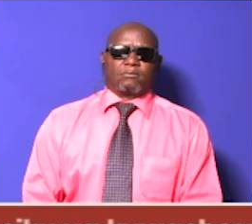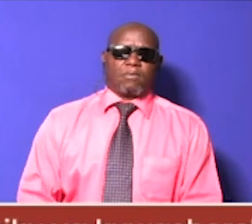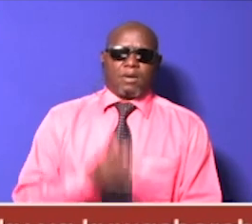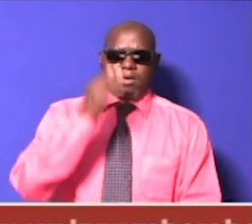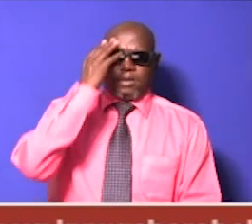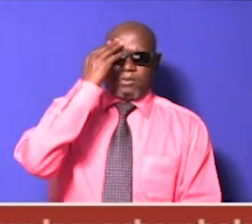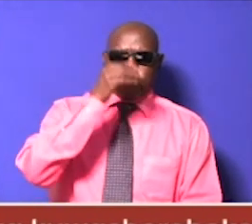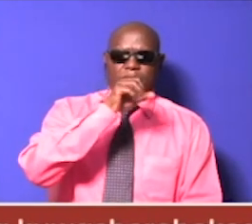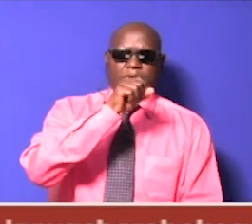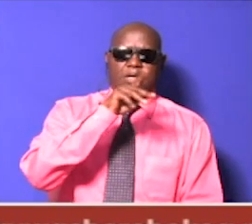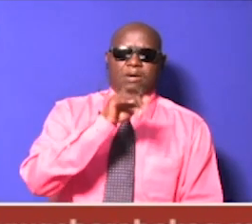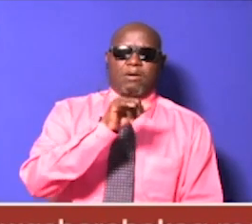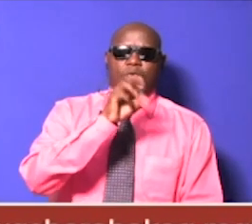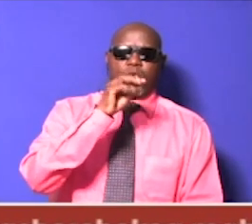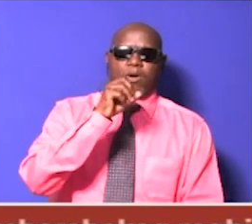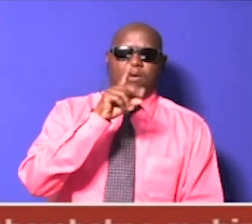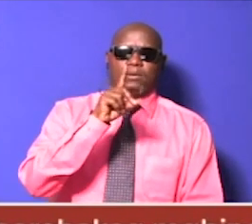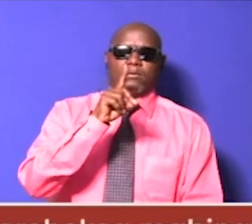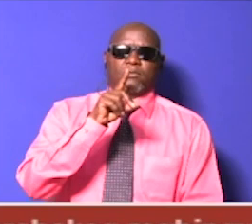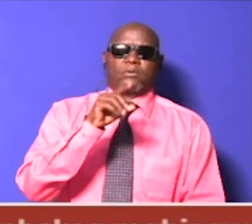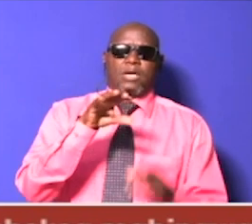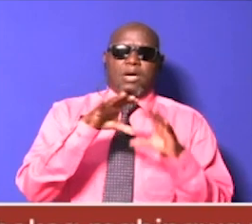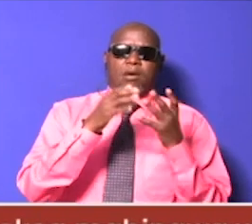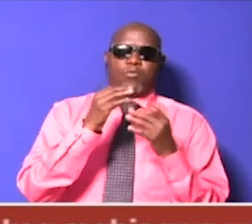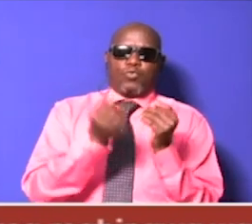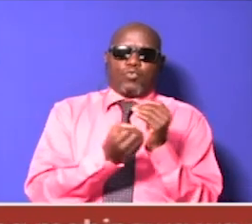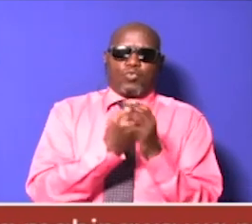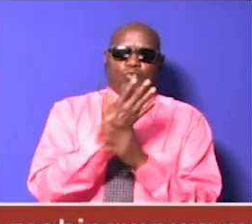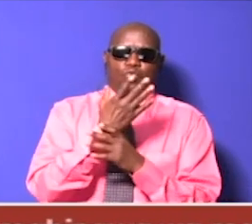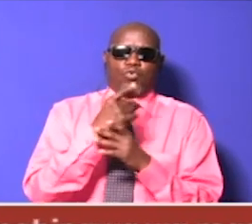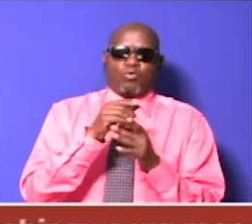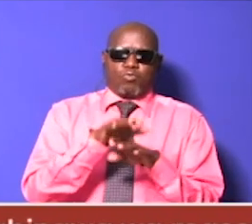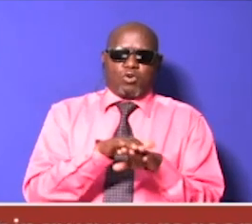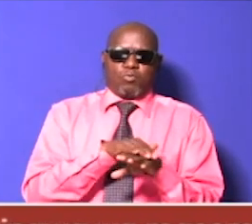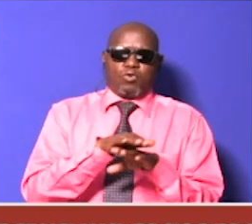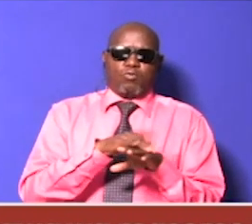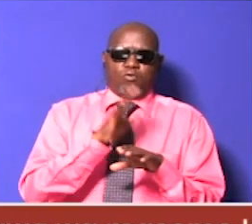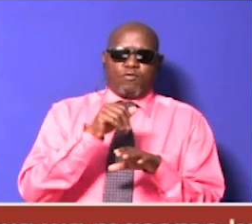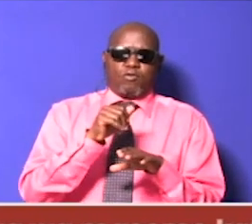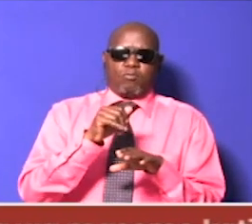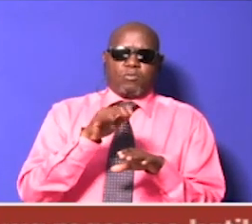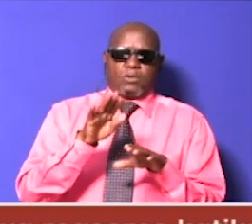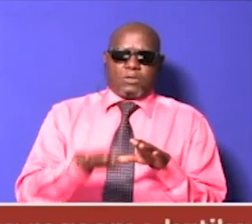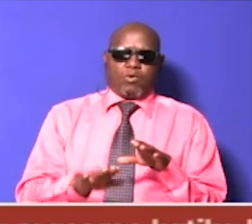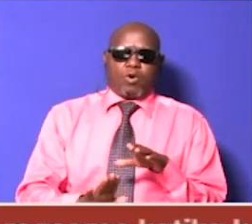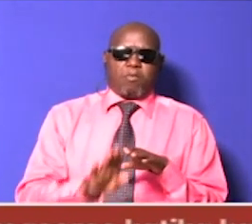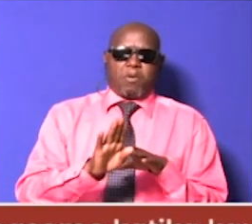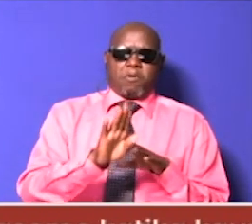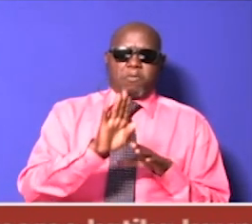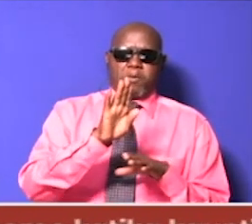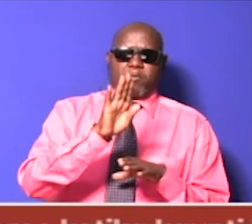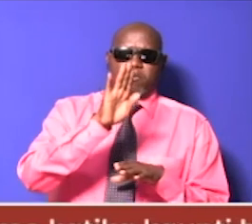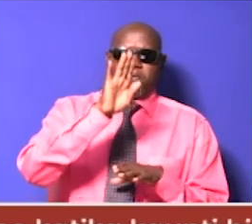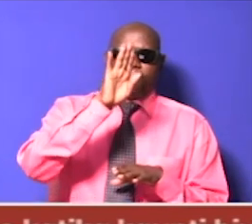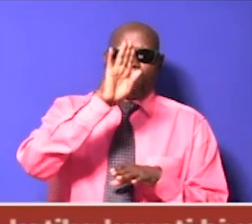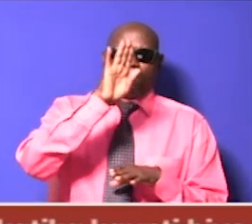ni kampuni ambayo inaendelea kukua na imekuwa polepole kutoka chini, mfano ya ile msemo